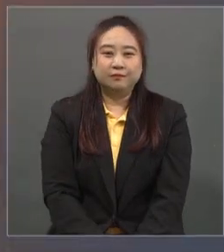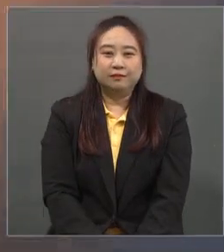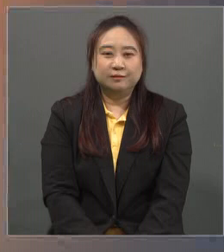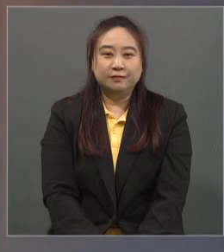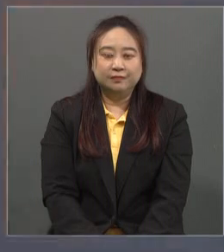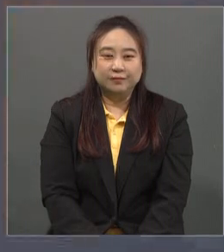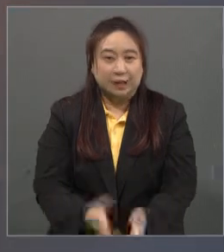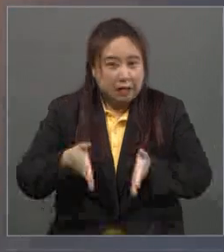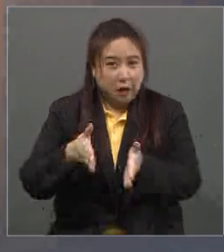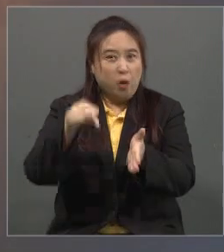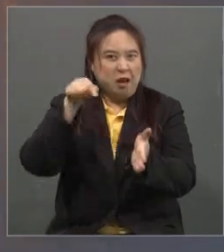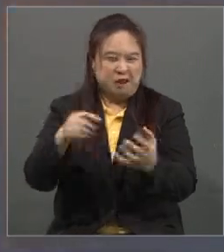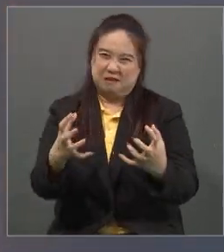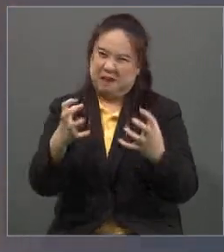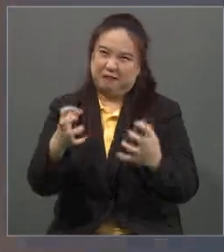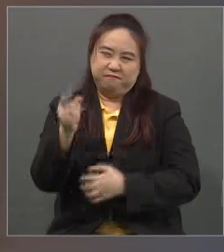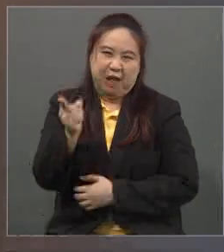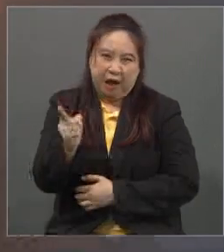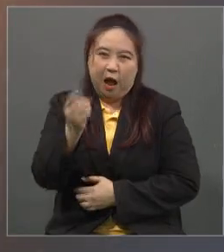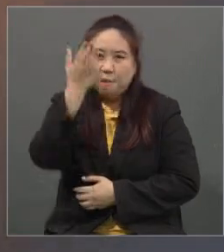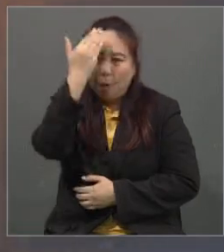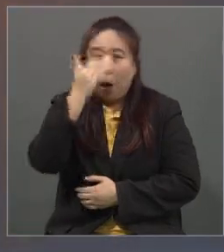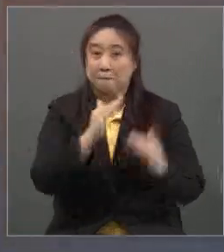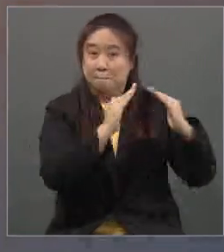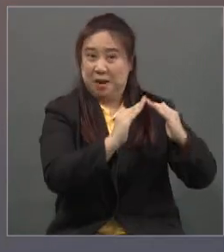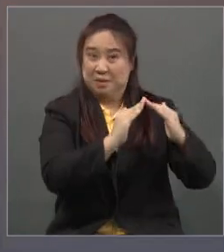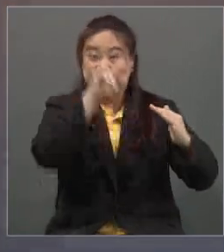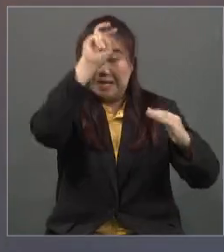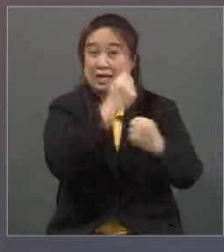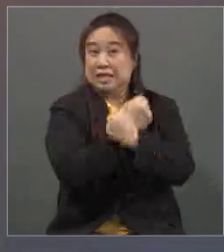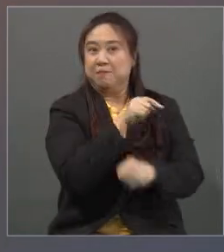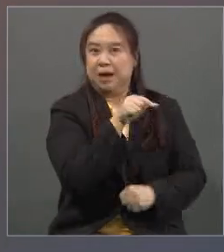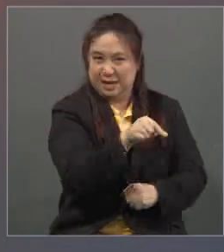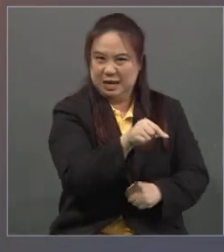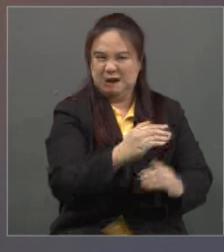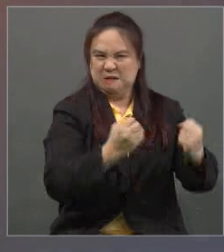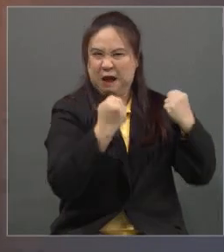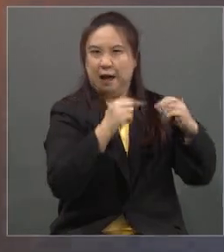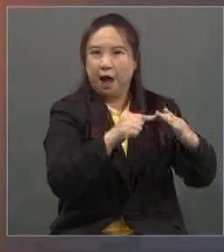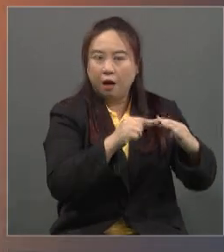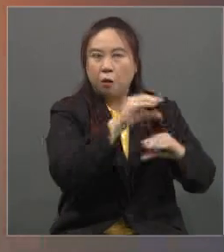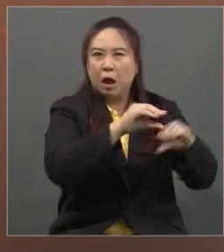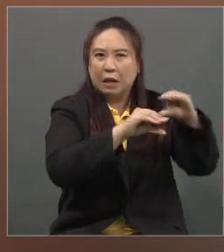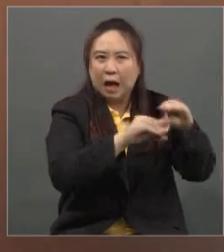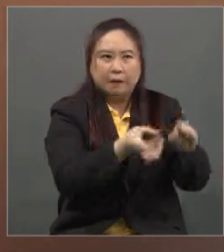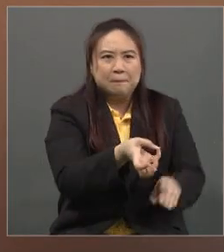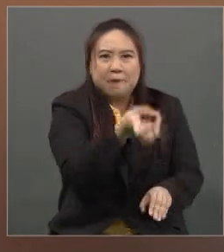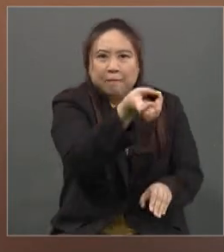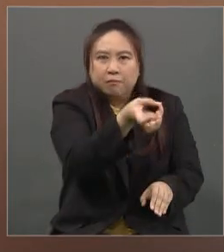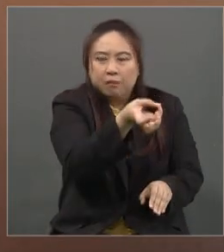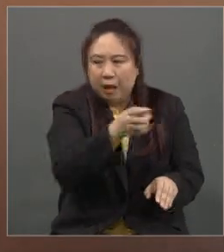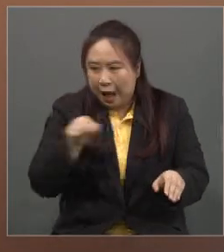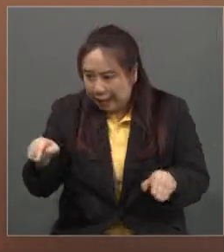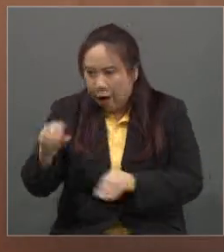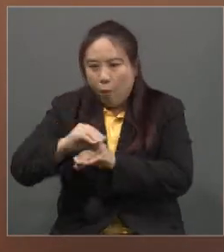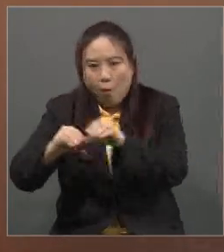้ถนนเนี่ยแข็งแรงแน่นอนเพราะพีระมิดที่ว่าแข็งแรงยังใช้เวลาสร้างน้อยกว่านี้2เท่า 2เท่าแข็ง